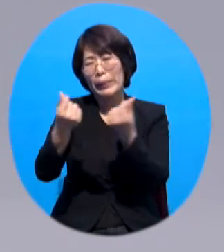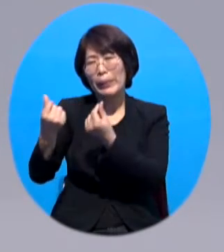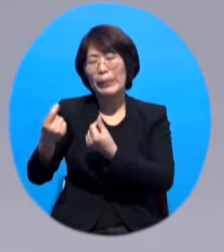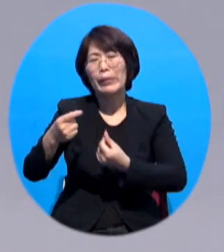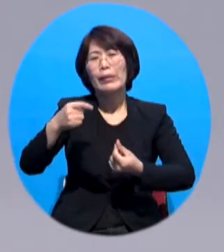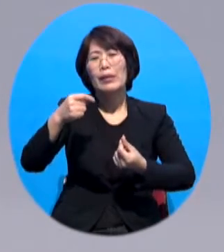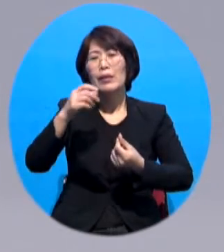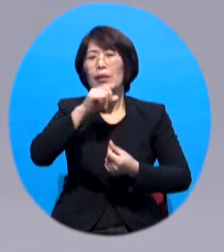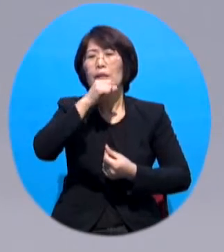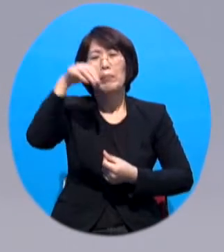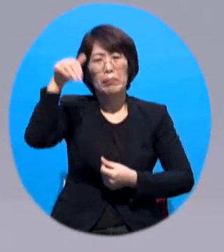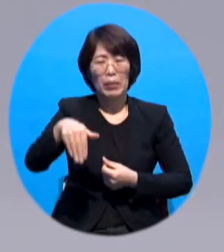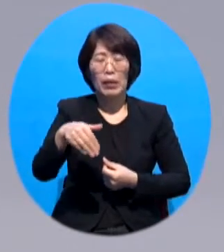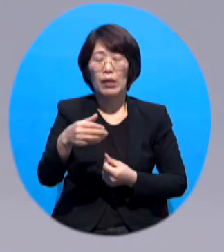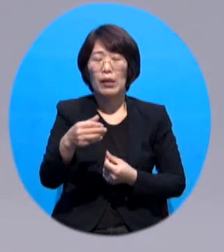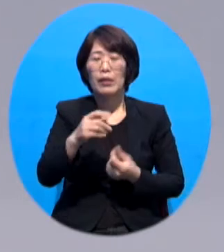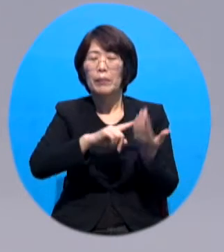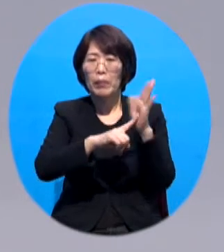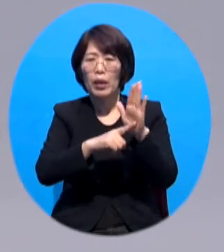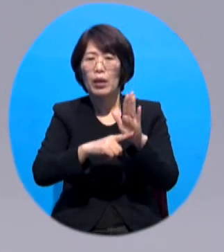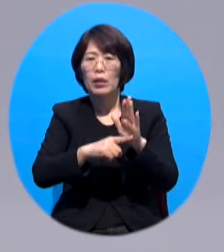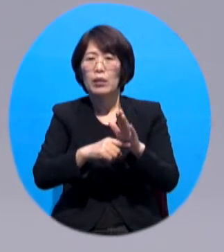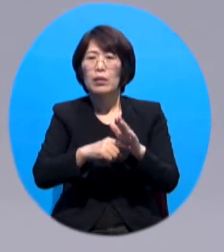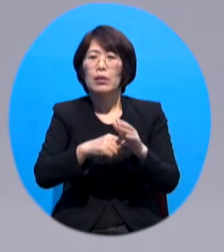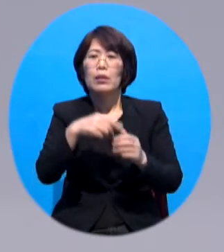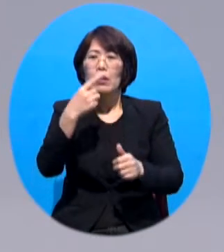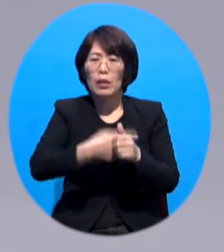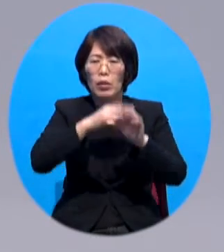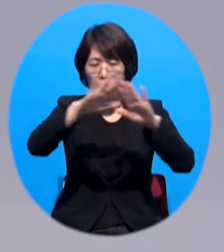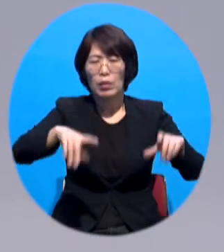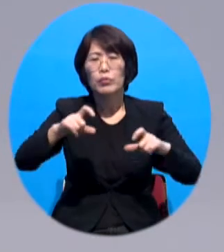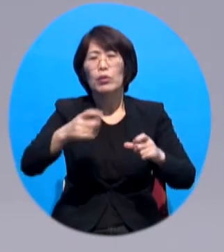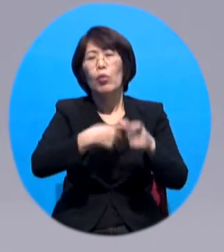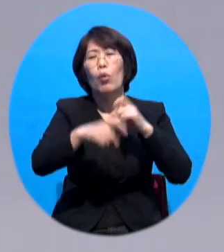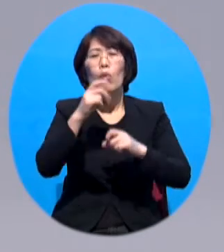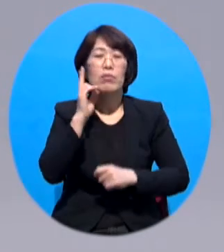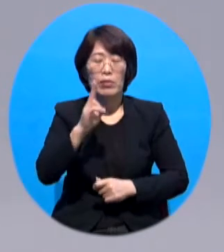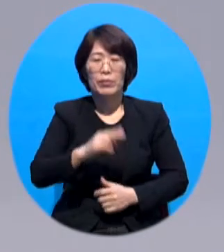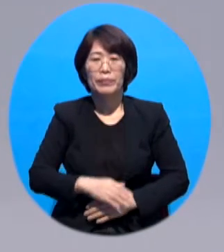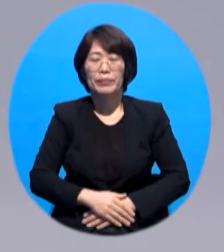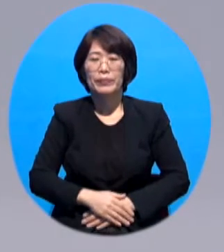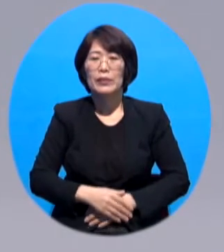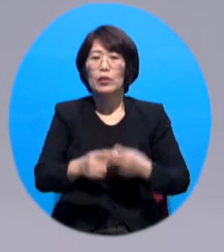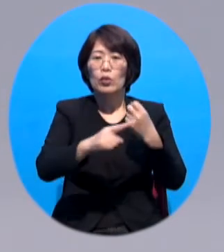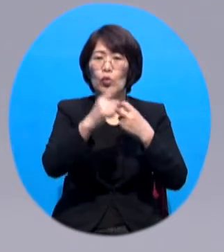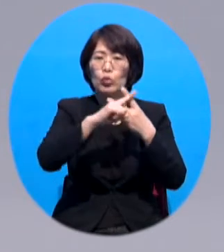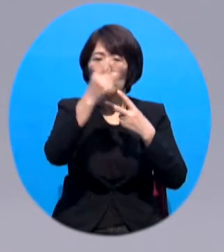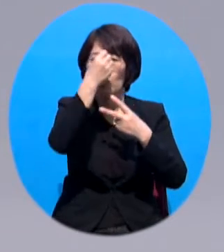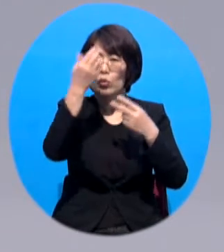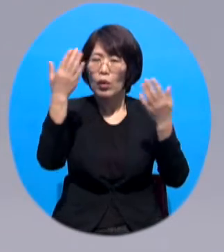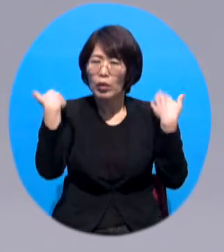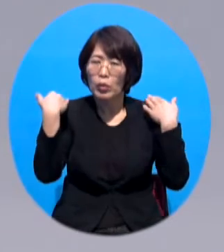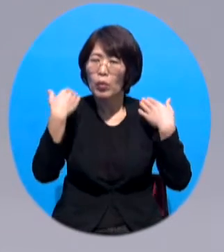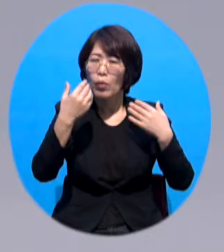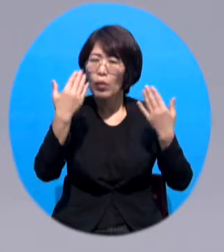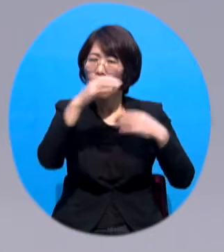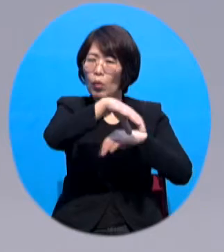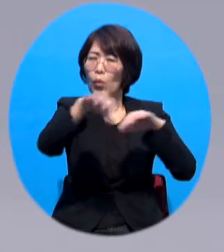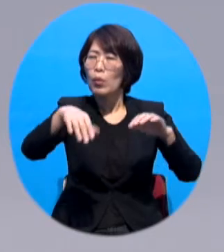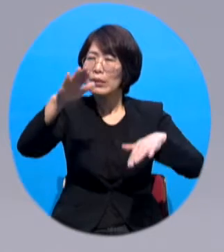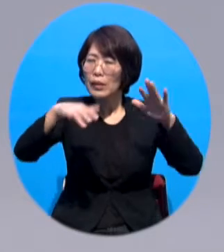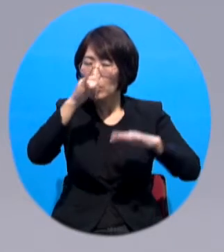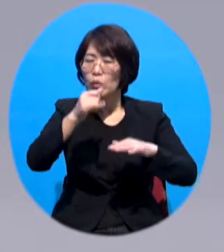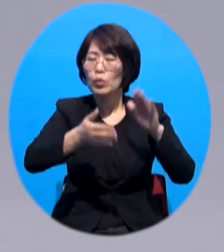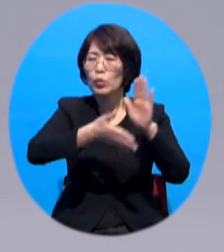나타났습니다 우리 전남은 더 많은 문제점들이 복합적으로 나타나고 있습니다 처 증거 학개 별 차이도 있을 것이고